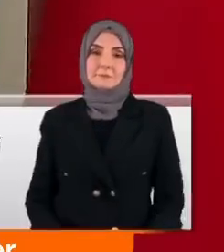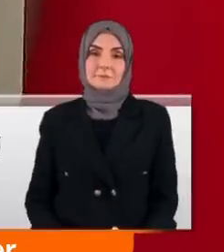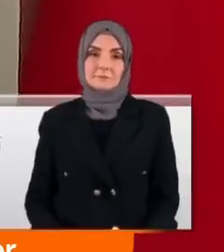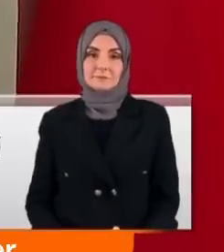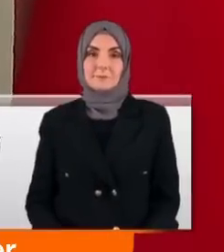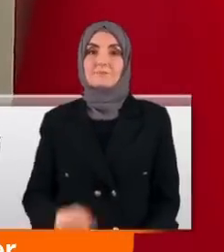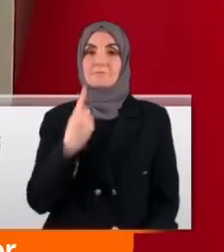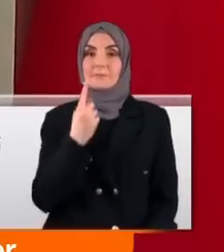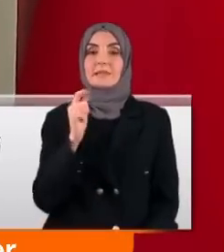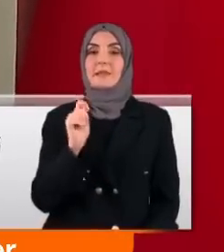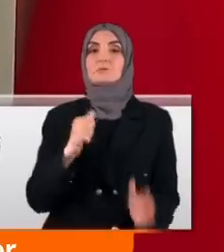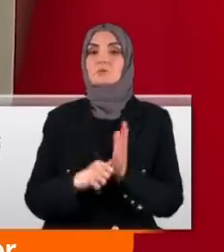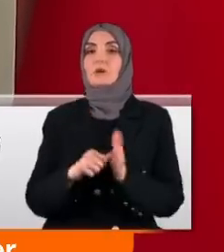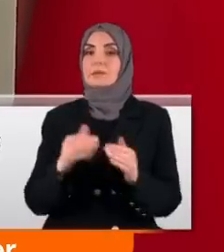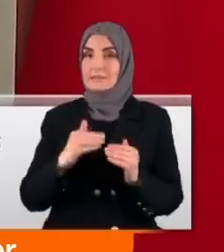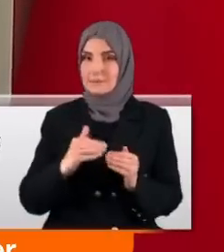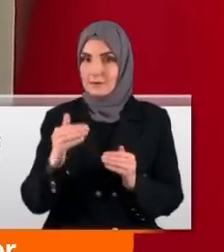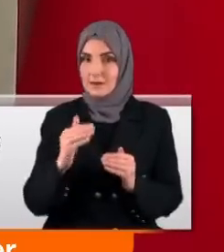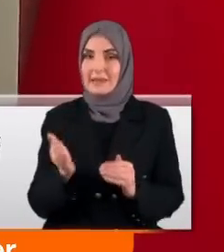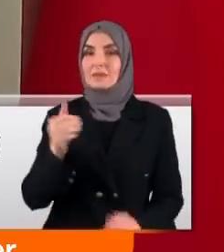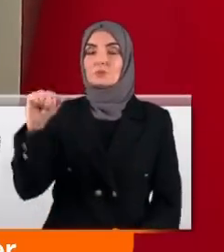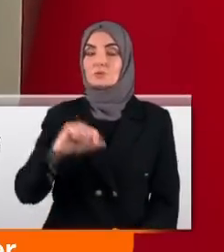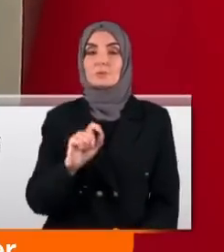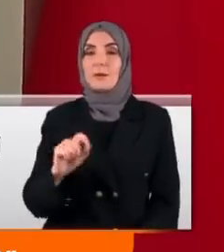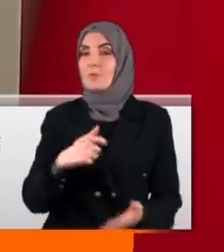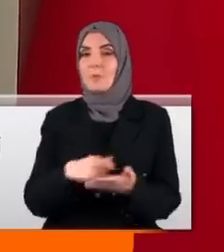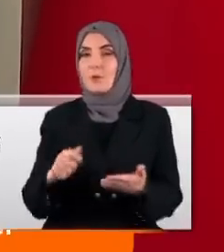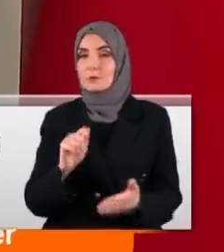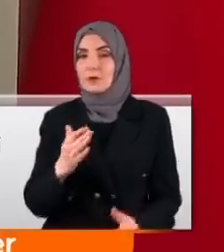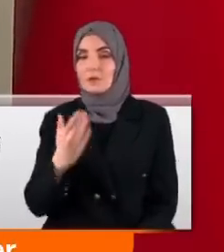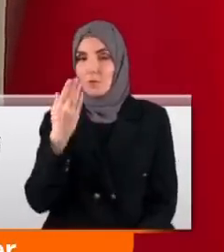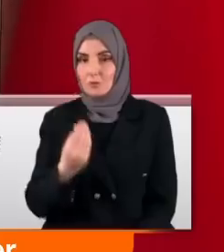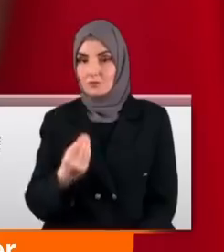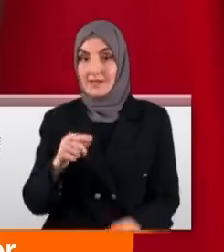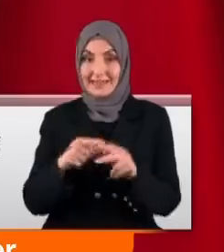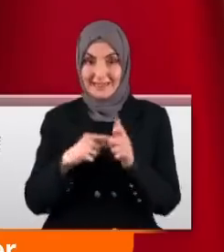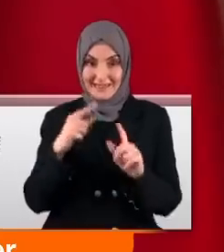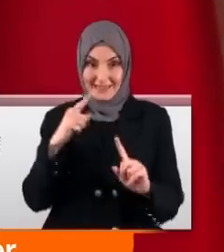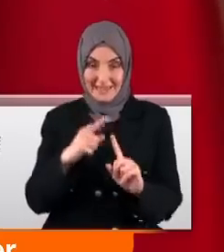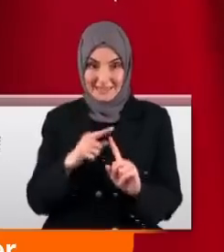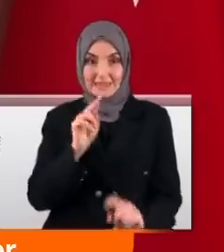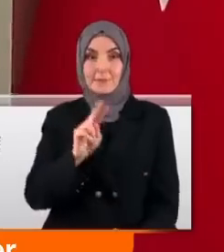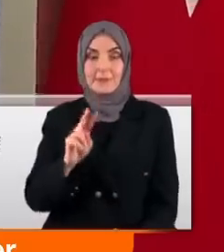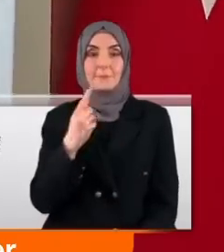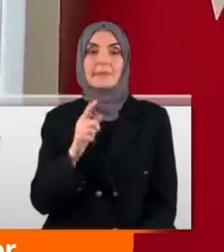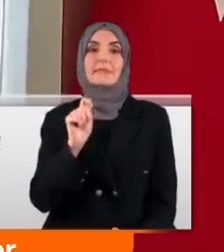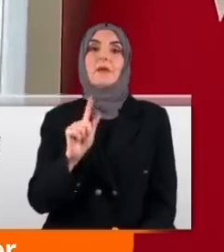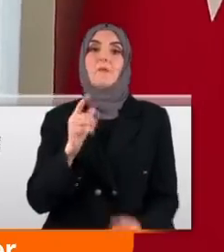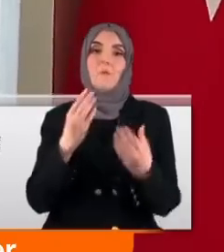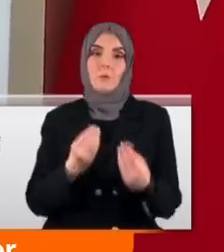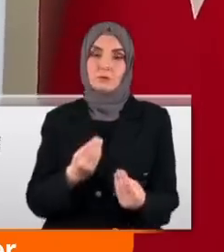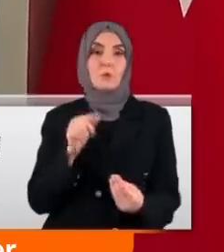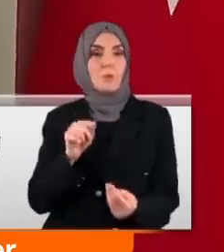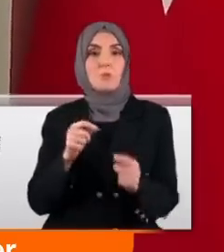1 Temmuz'dan itibaren en düşük memur maaşı ne kadar olacak? Net 22 bin lira olacak. Peki brütü ne